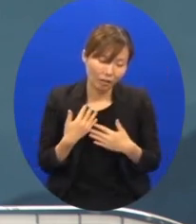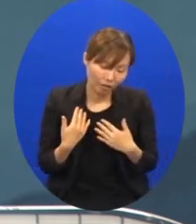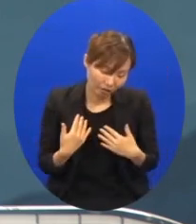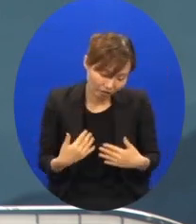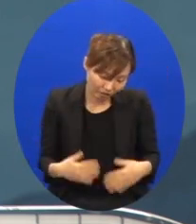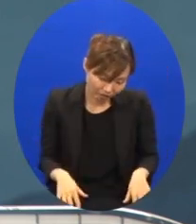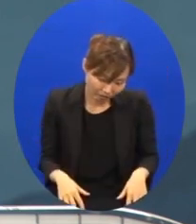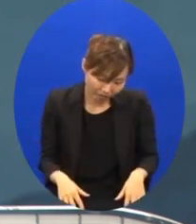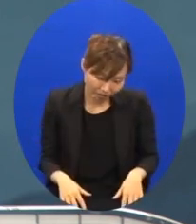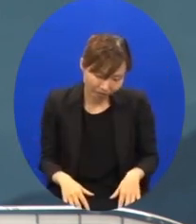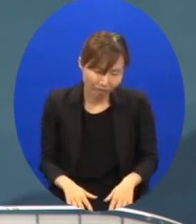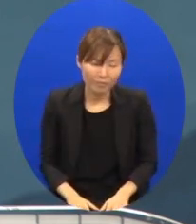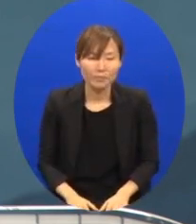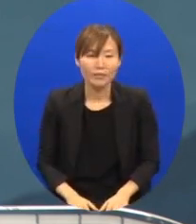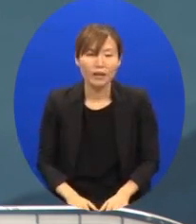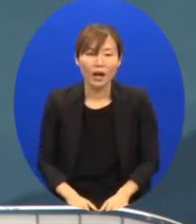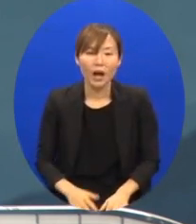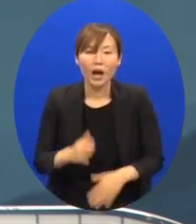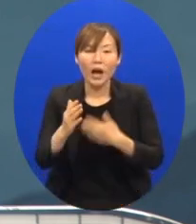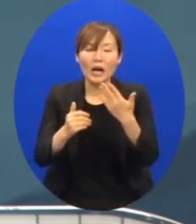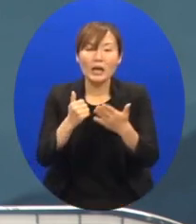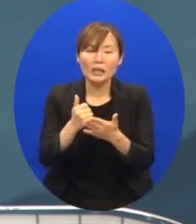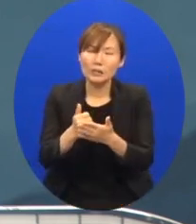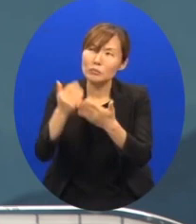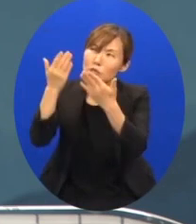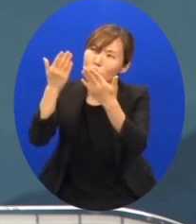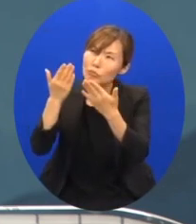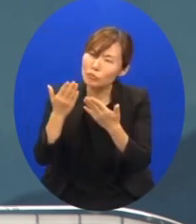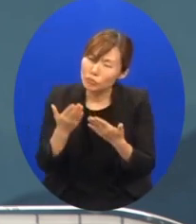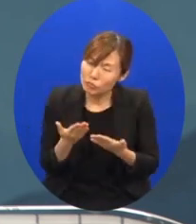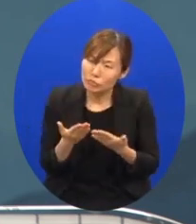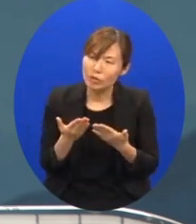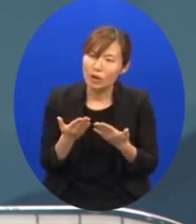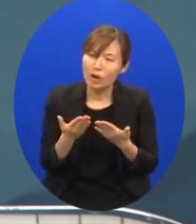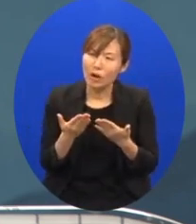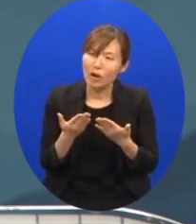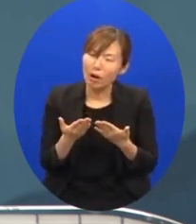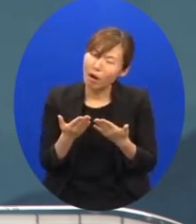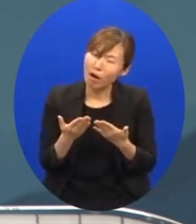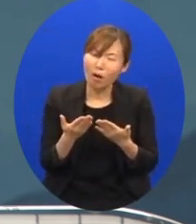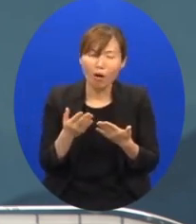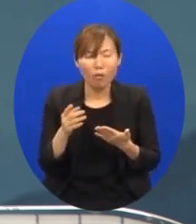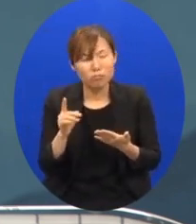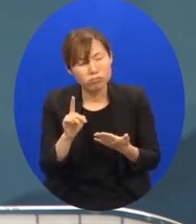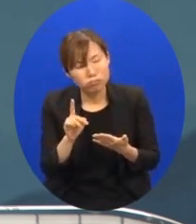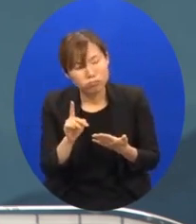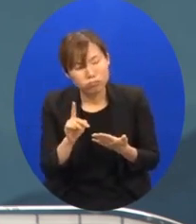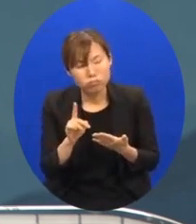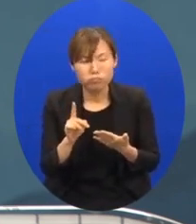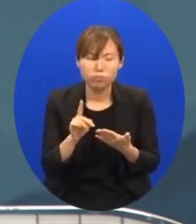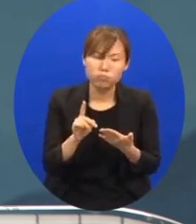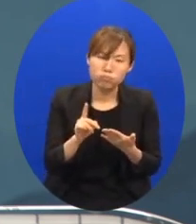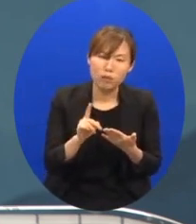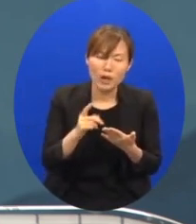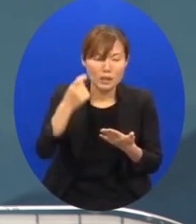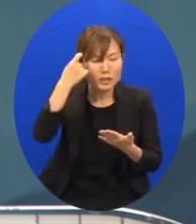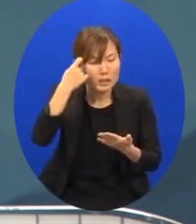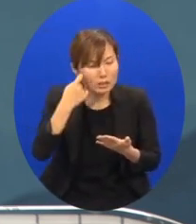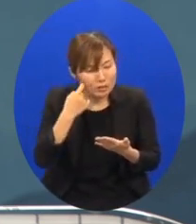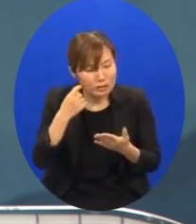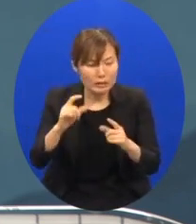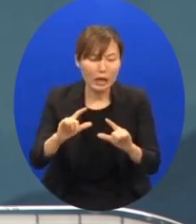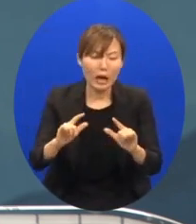주시는 메세지가 닭 붙잡혀 지지 않으니까 그럴듯 하게 문자 만 끓였는데 하나님이 주신 멧세지 라고 느껴지지